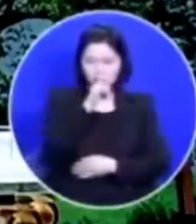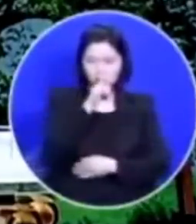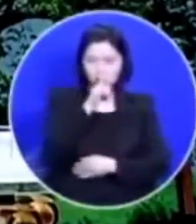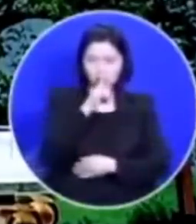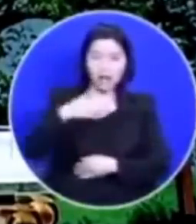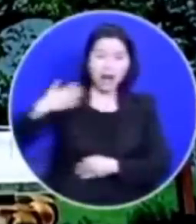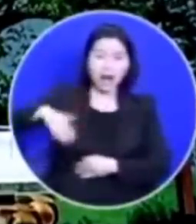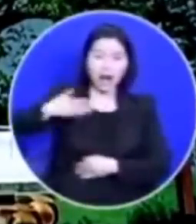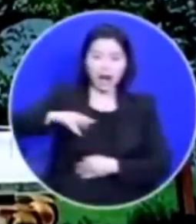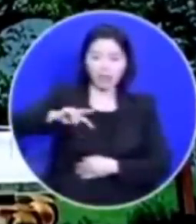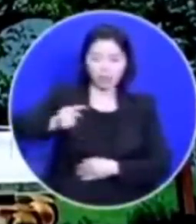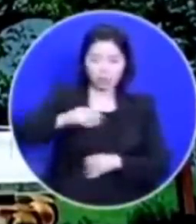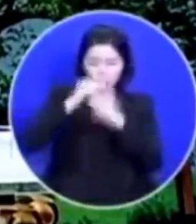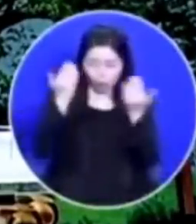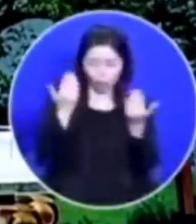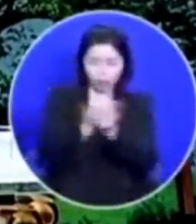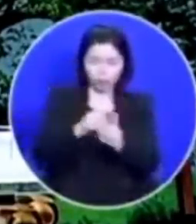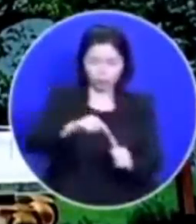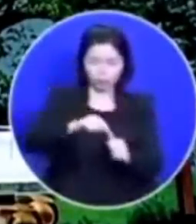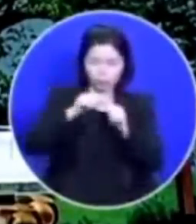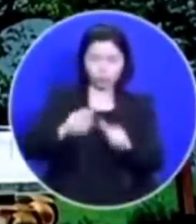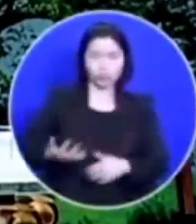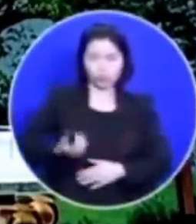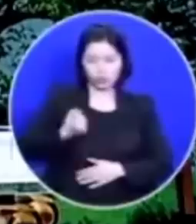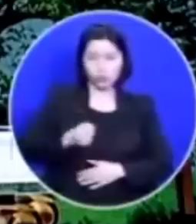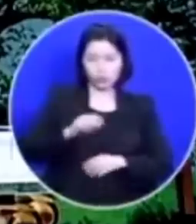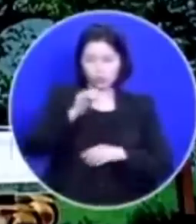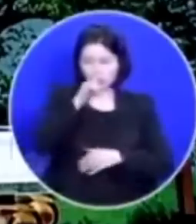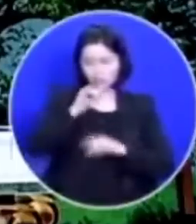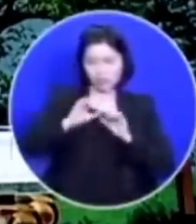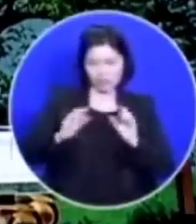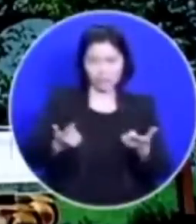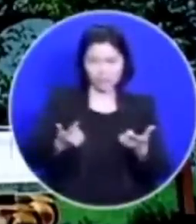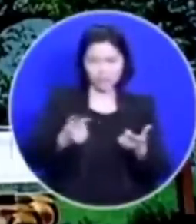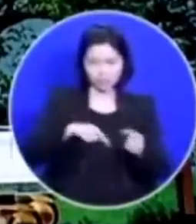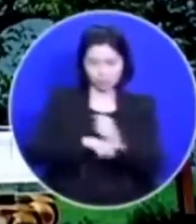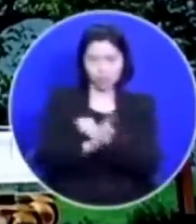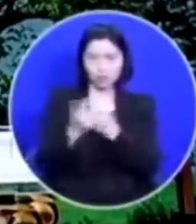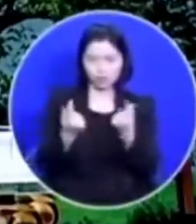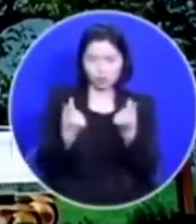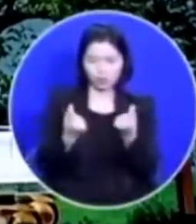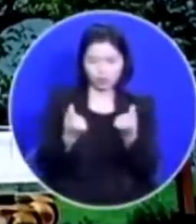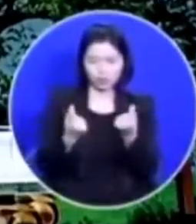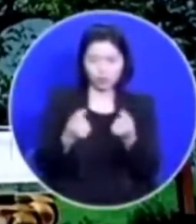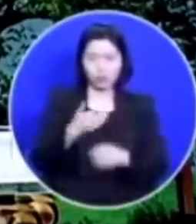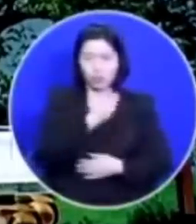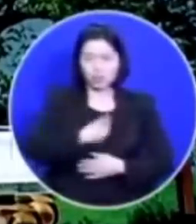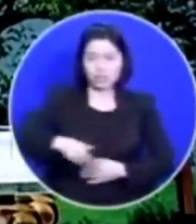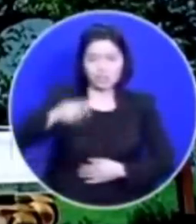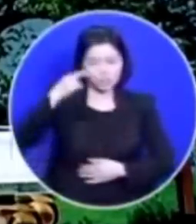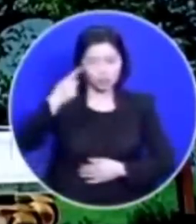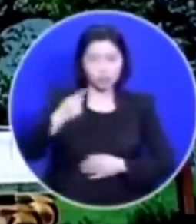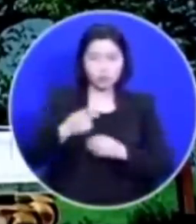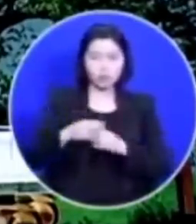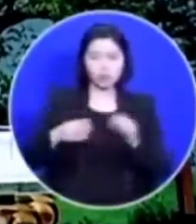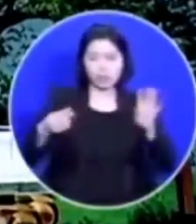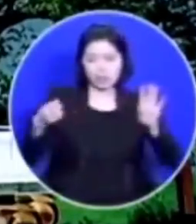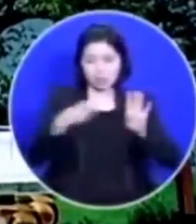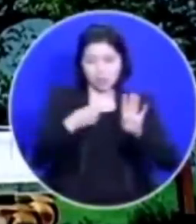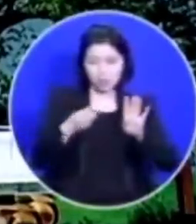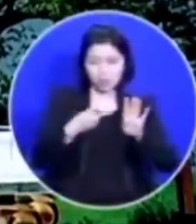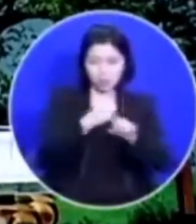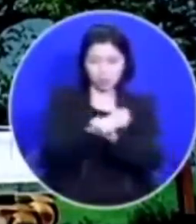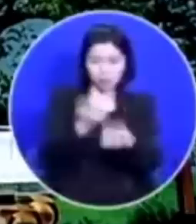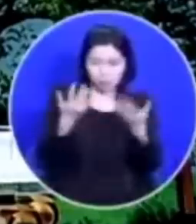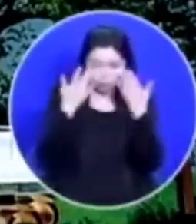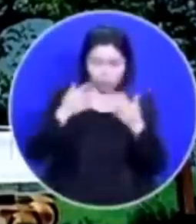아직도 온전히 구원을 누리고 있는게 아니라고 말입니다 사도 바울이 빌립보 간 수장에게